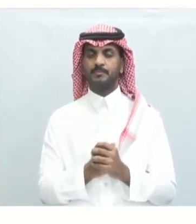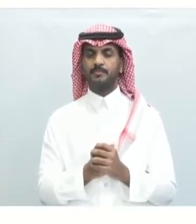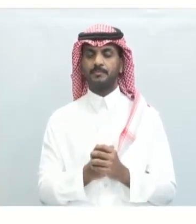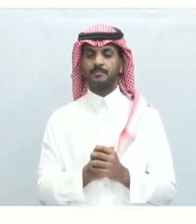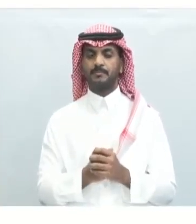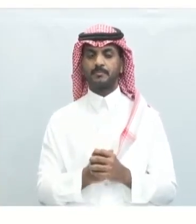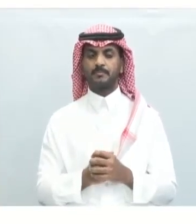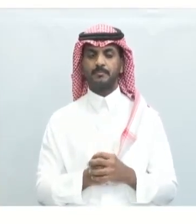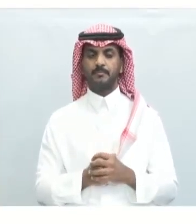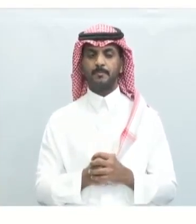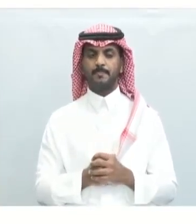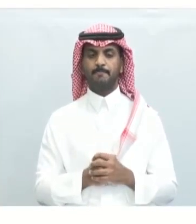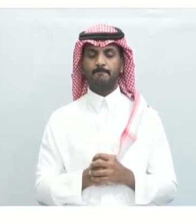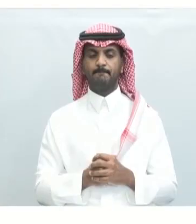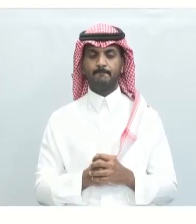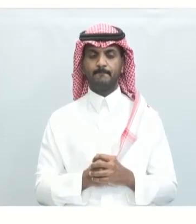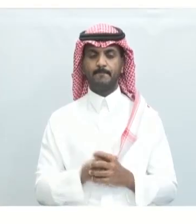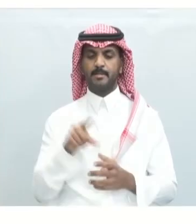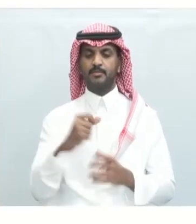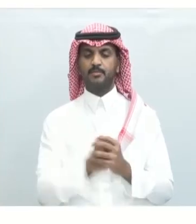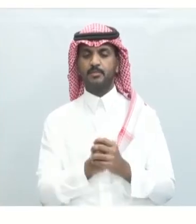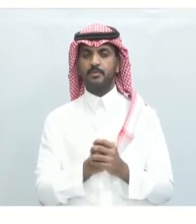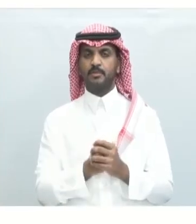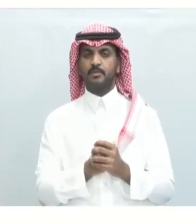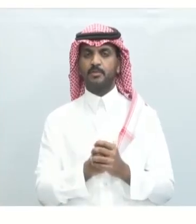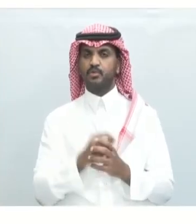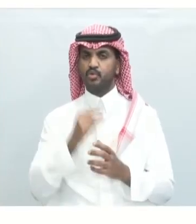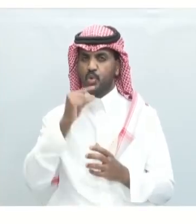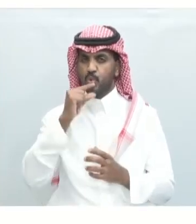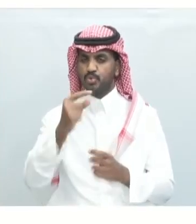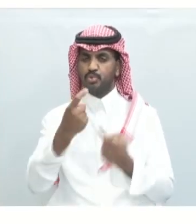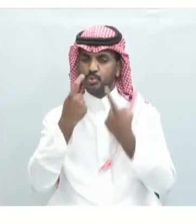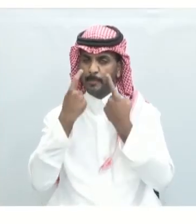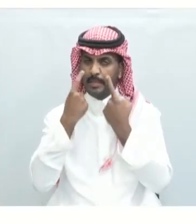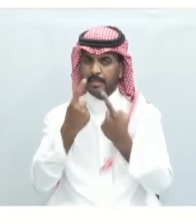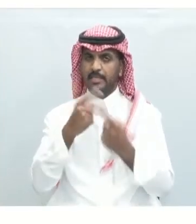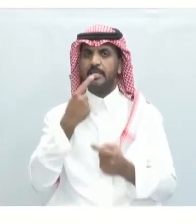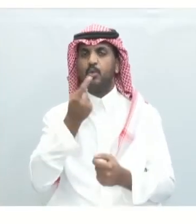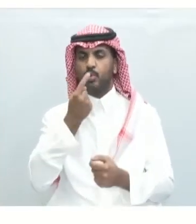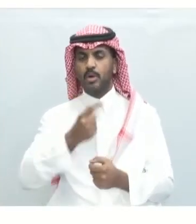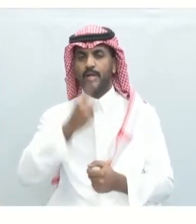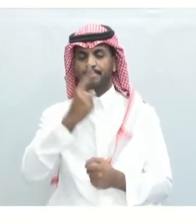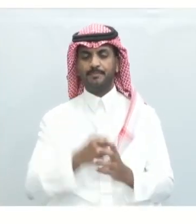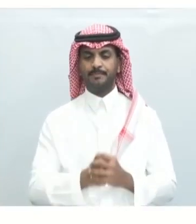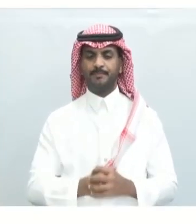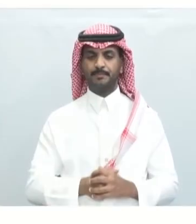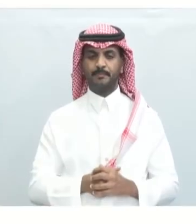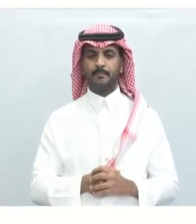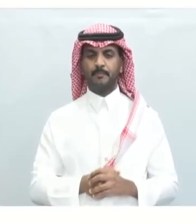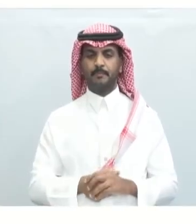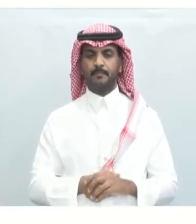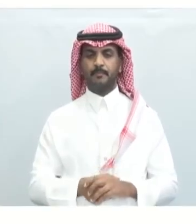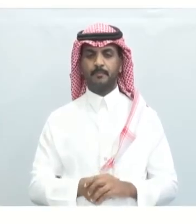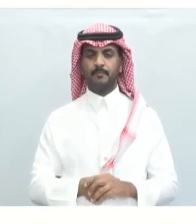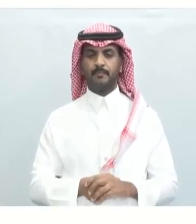الجليل احسنتم اشتهر بحسن صوته عنده تلاوه القران عنده تلاوه القران